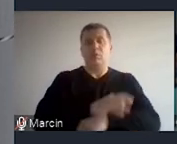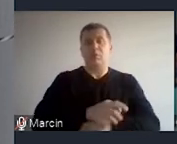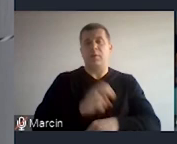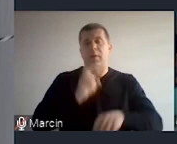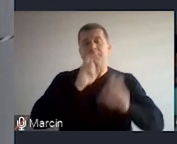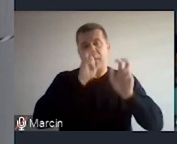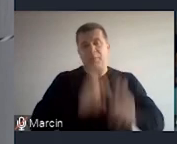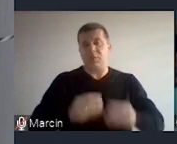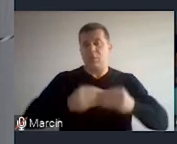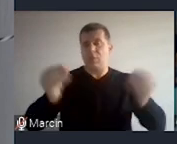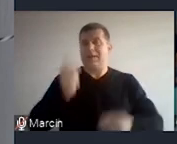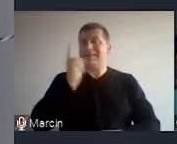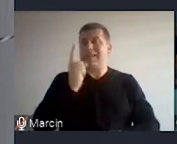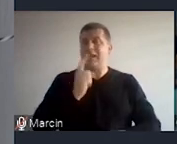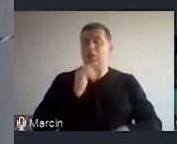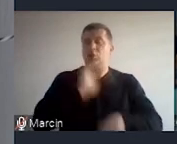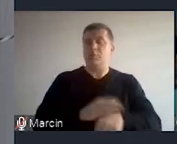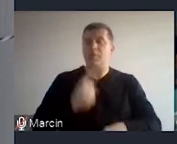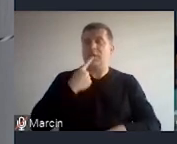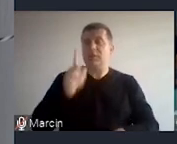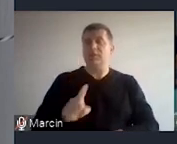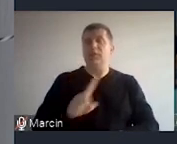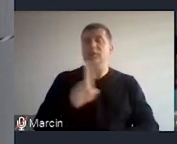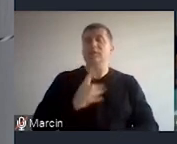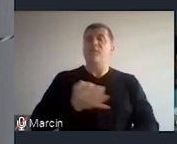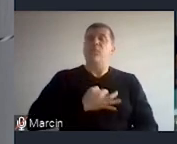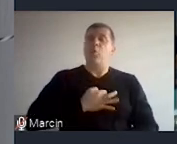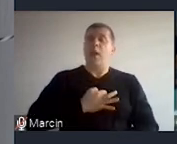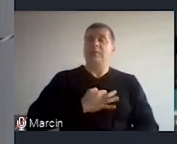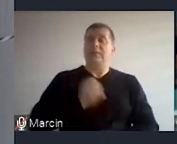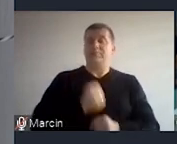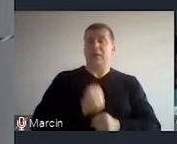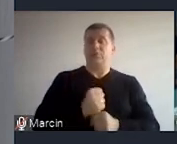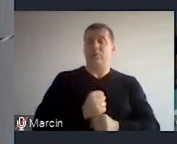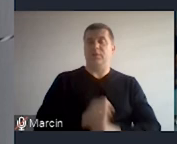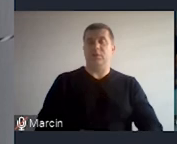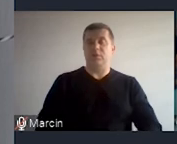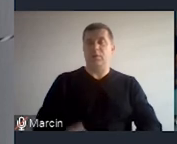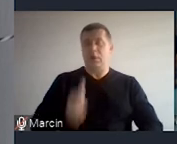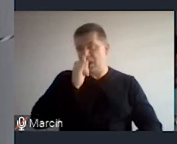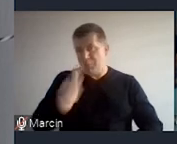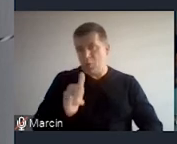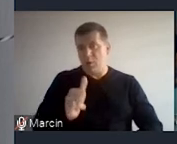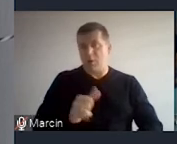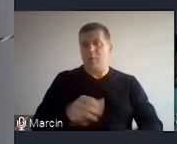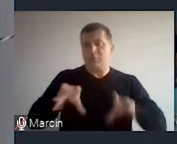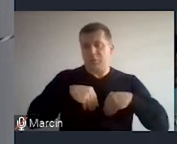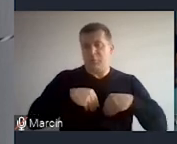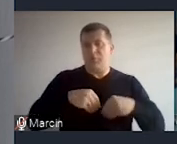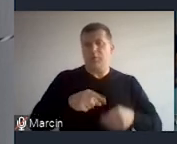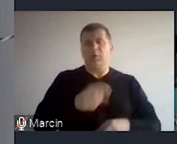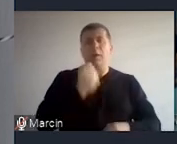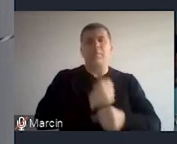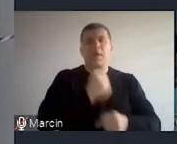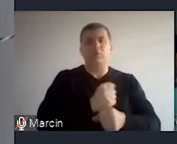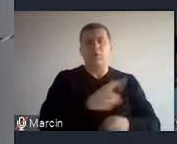podkreślam, chodzi o zakaz zawierania zleceń z własnym pracownikiem. Nie mogę angażować pracownika